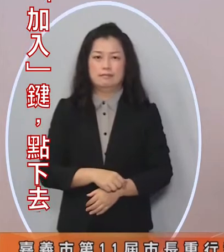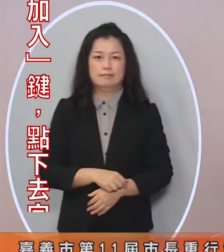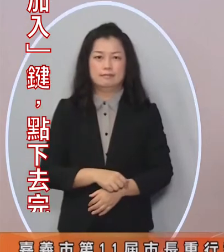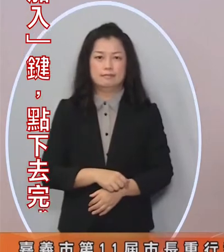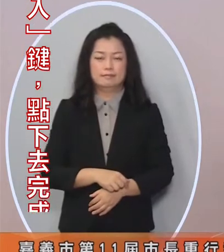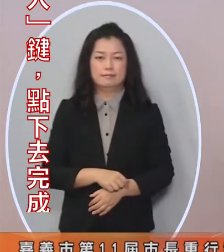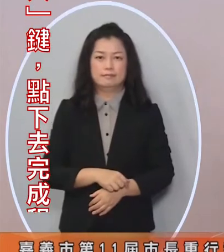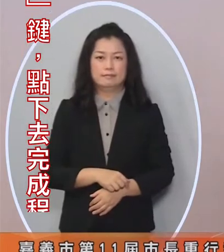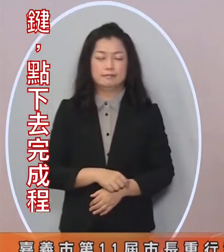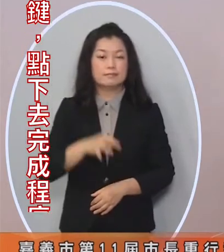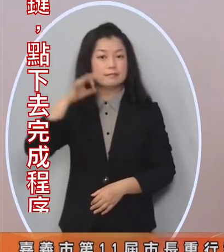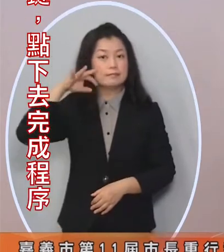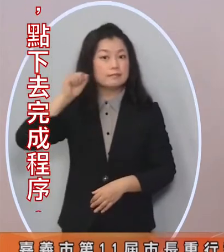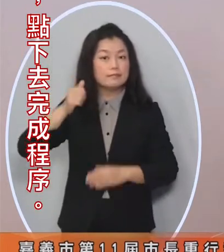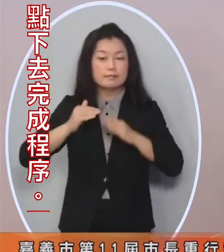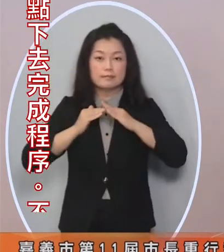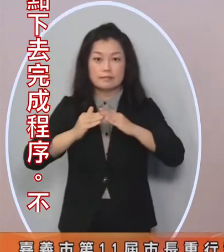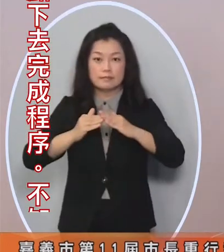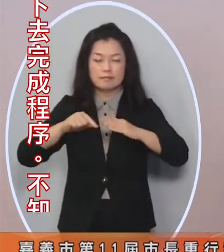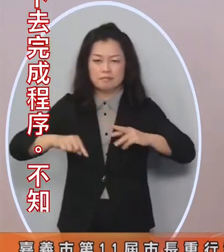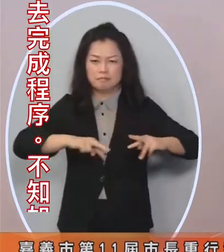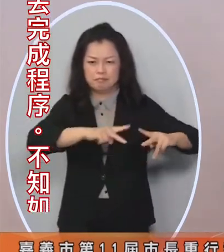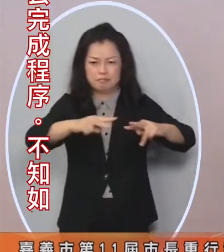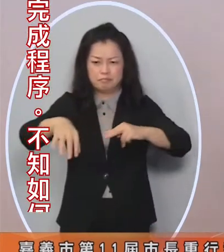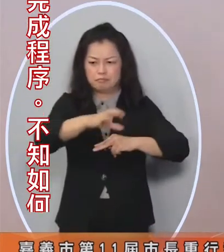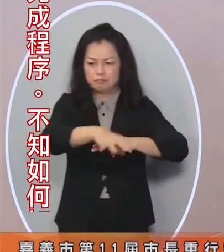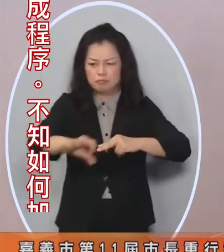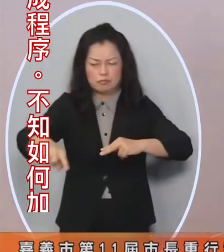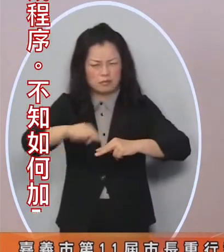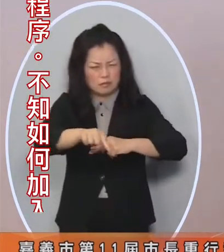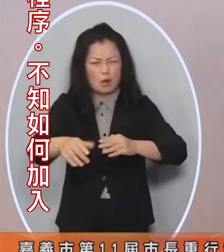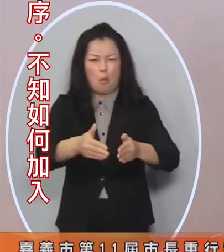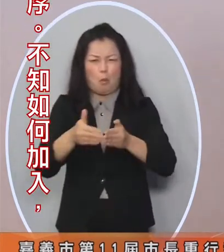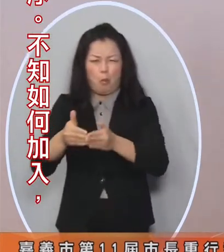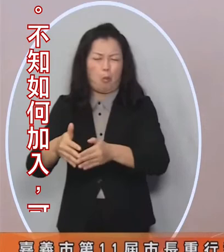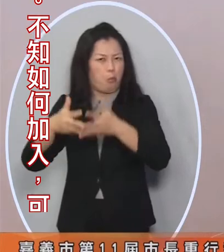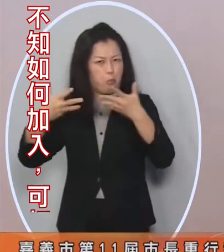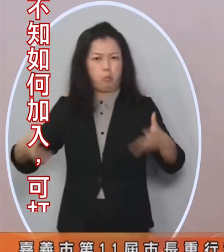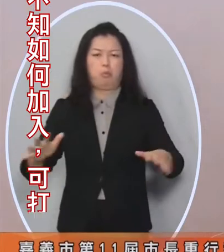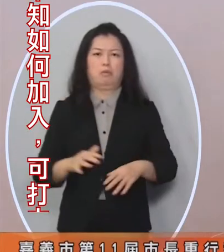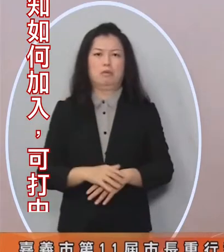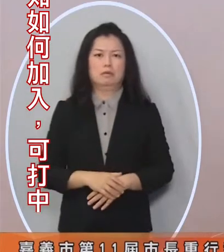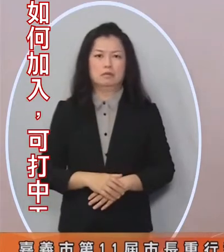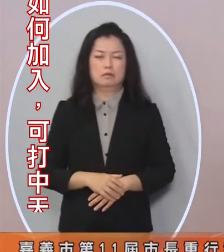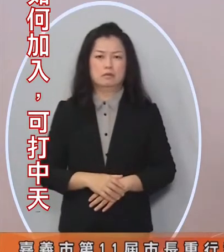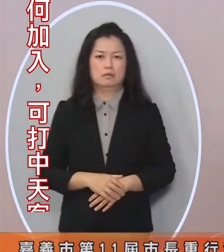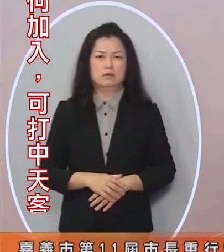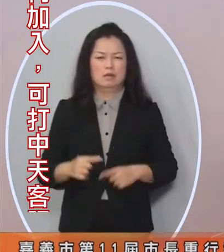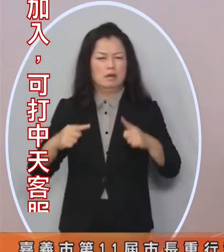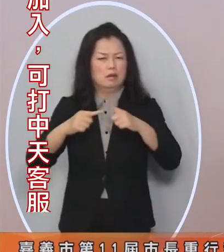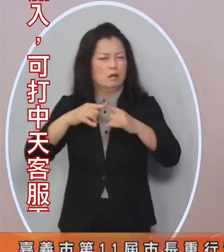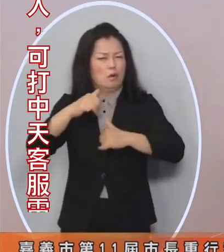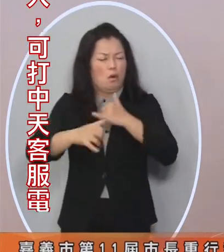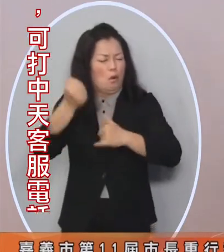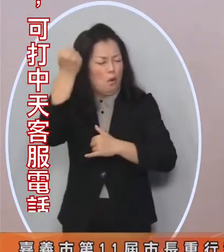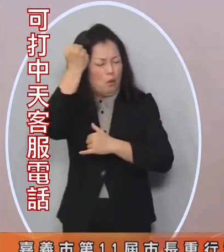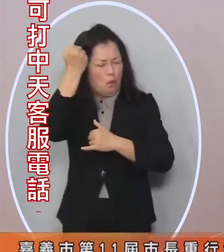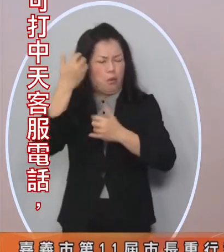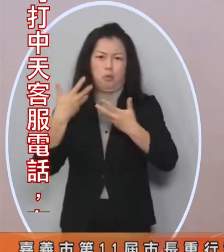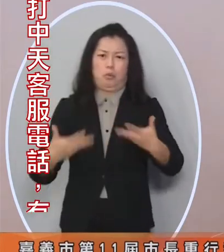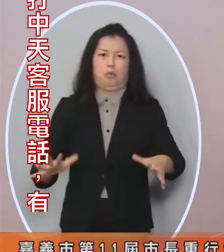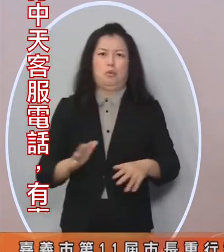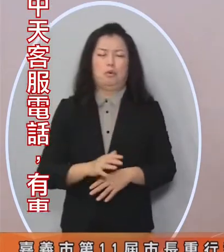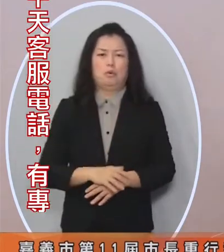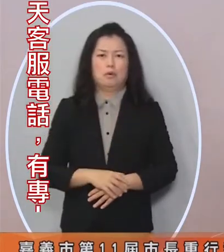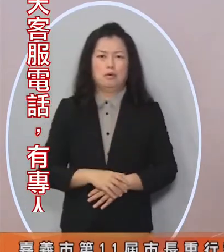你要家己市要开发的所在足济啊，要人足艰苦的足济啦，